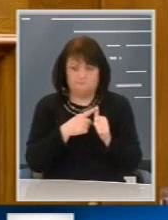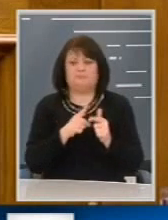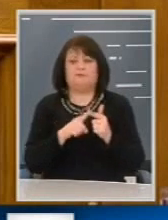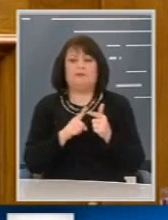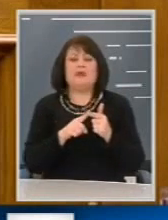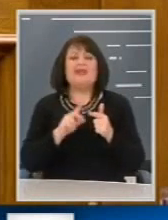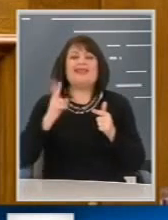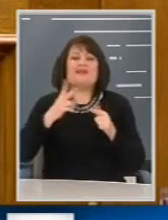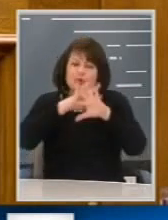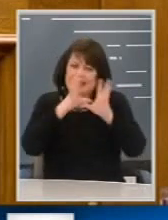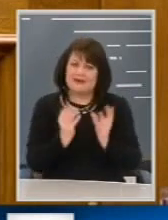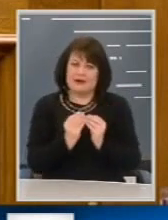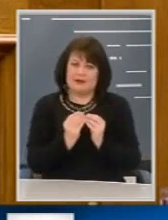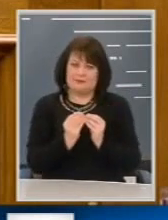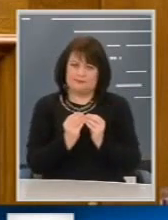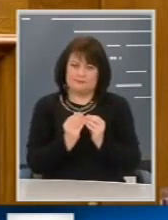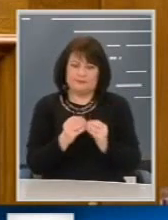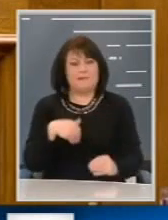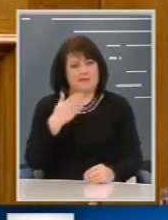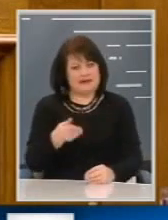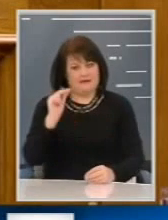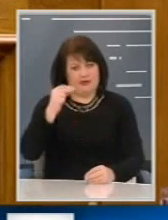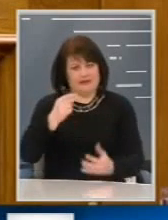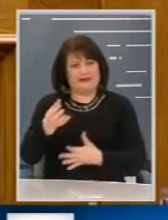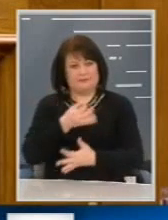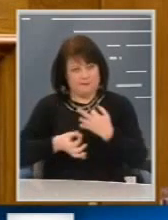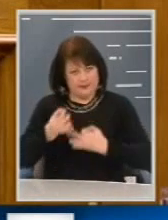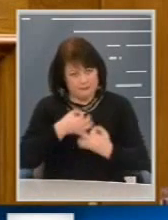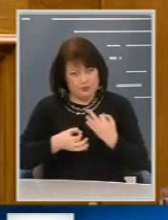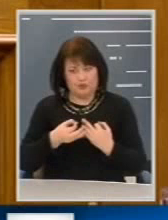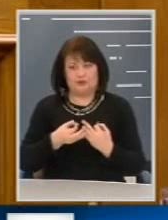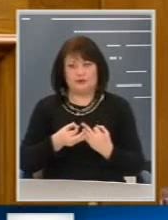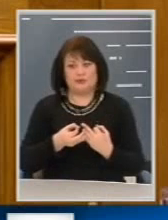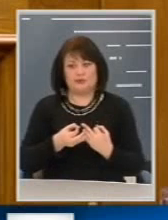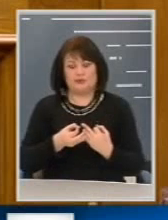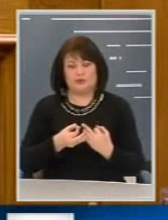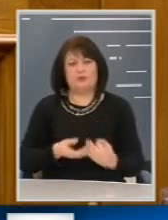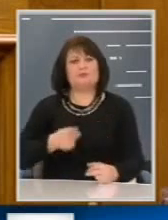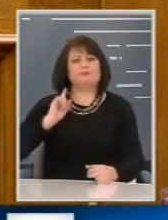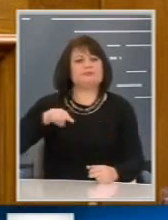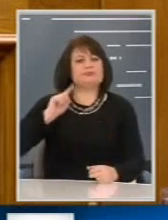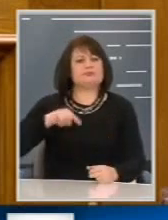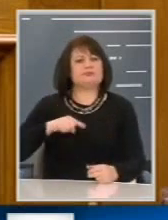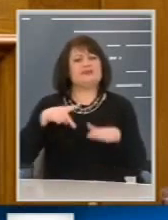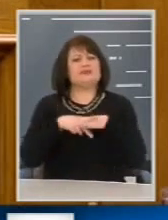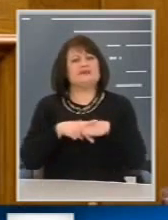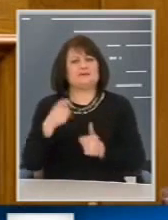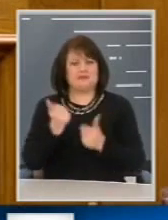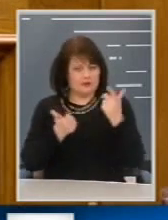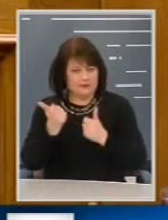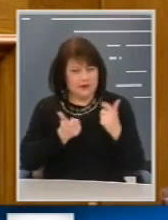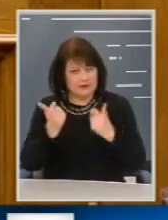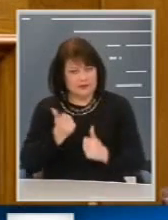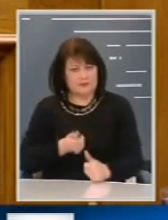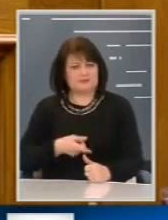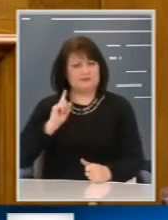γενικευμένο χαρακτήρα. Όπως θα ακούσουμε από τους συναδέλφους που θα ακολουθήσουν στο βήμα, ο παραβατικός τραπεζικός δανεισμός αποτέλεσε,